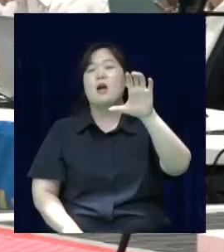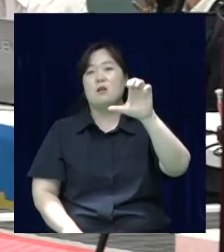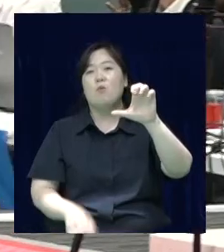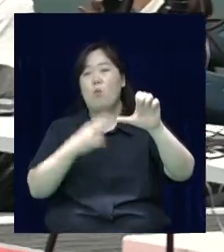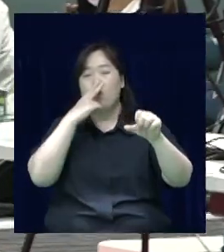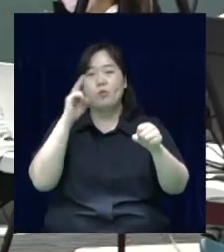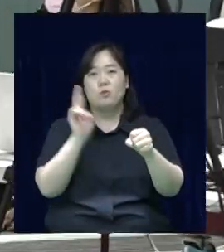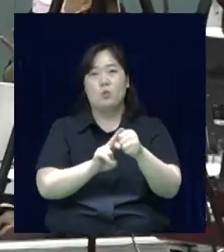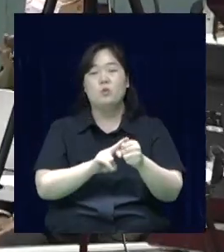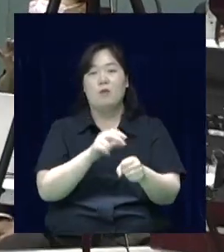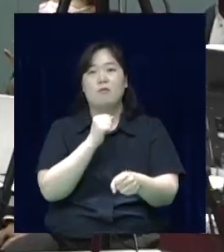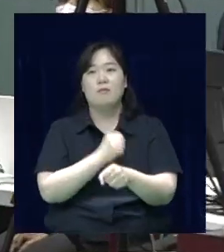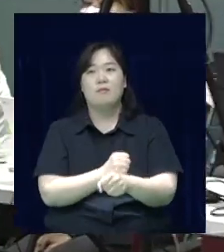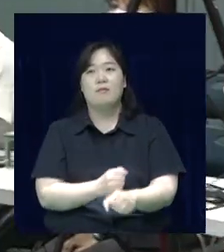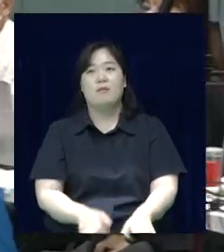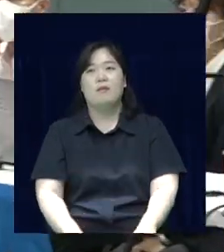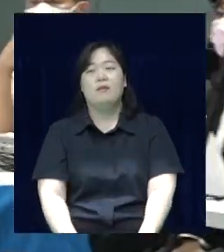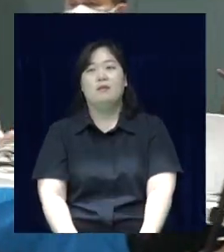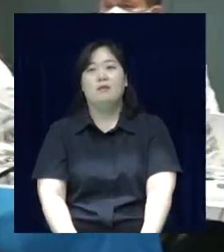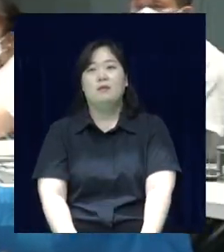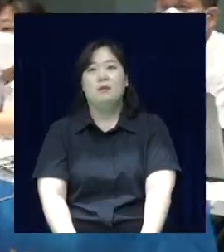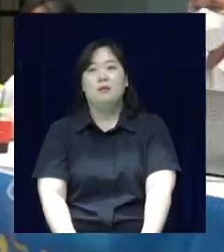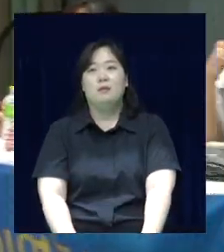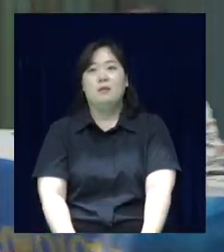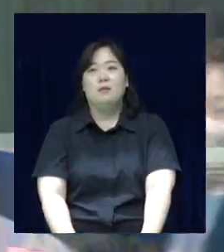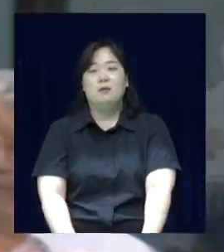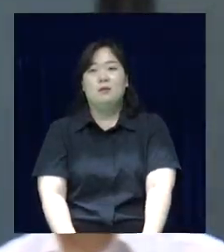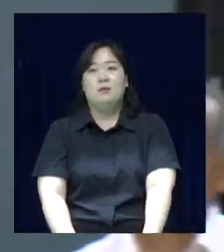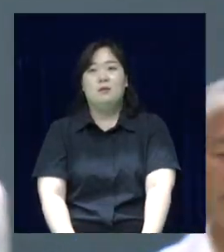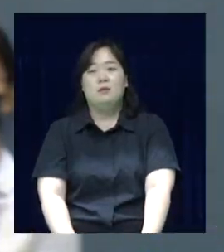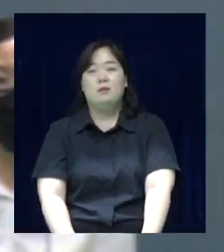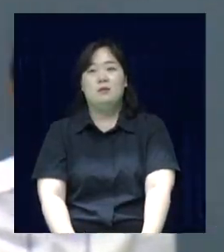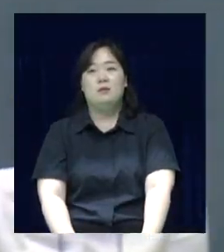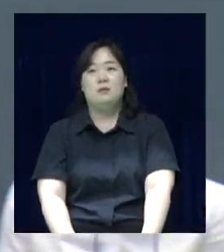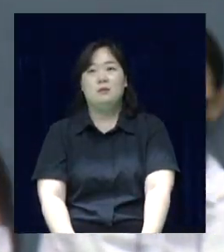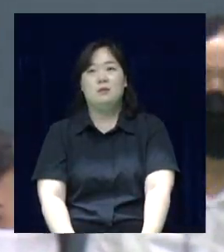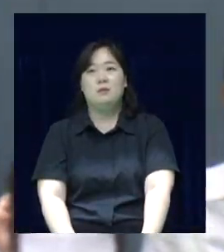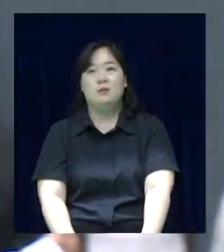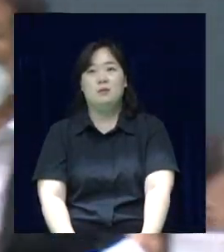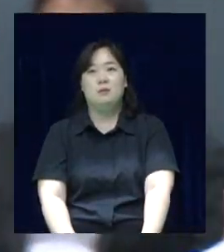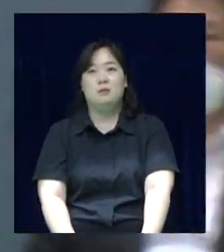45kg으로 이어갈 예정인 이동명 선수고요. 네.